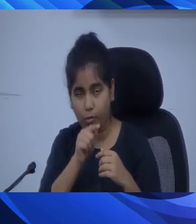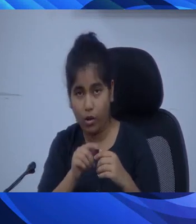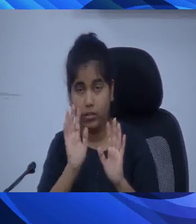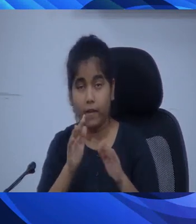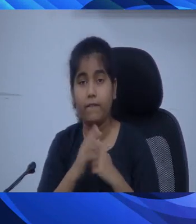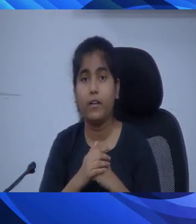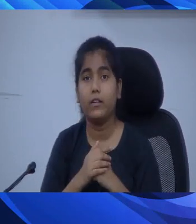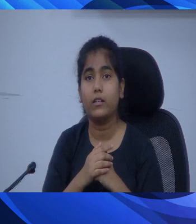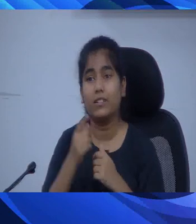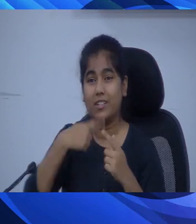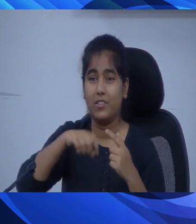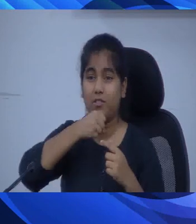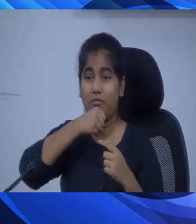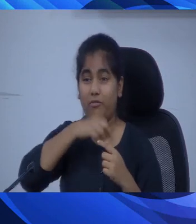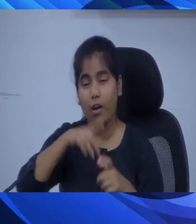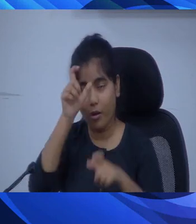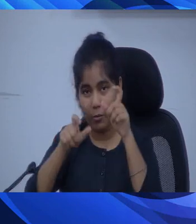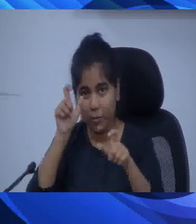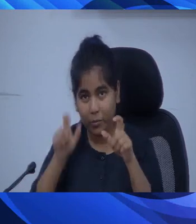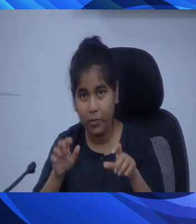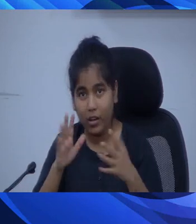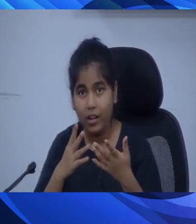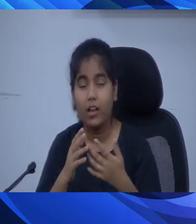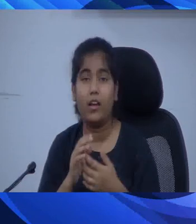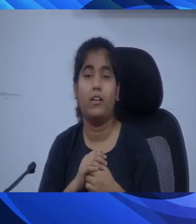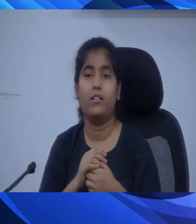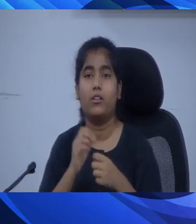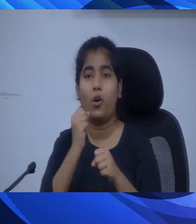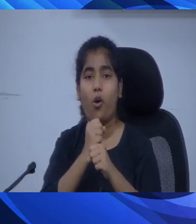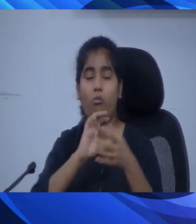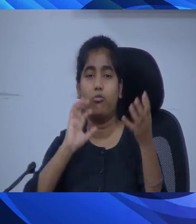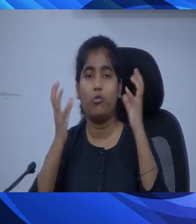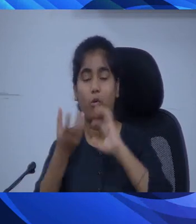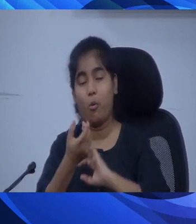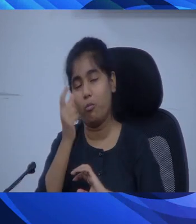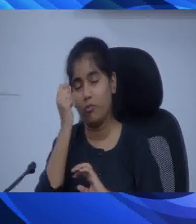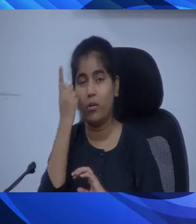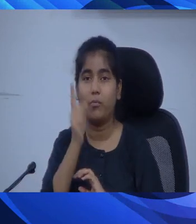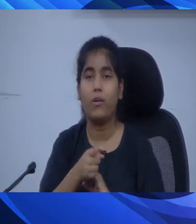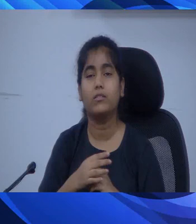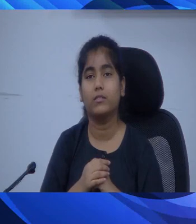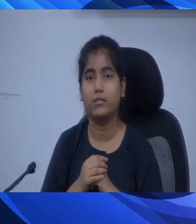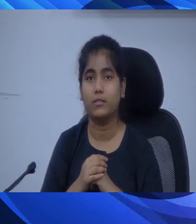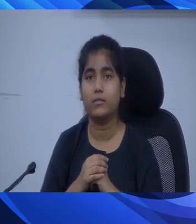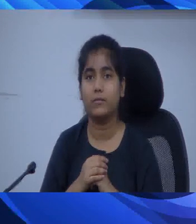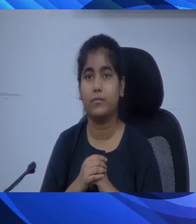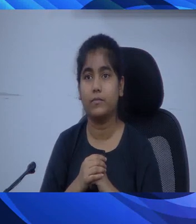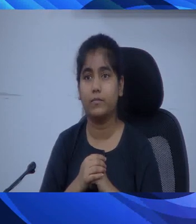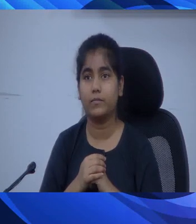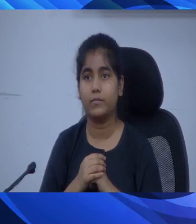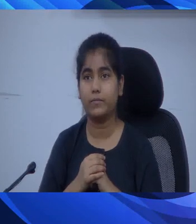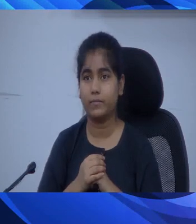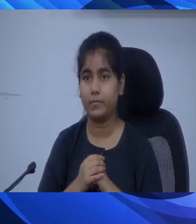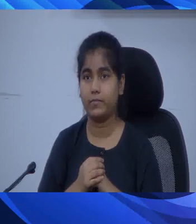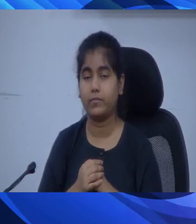हो वहां पर इंडक्शन लूप की रिक्वायरमेंट होती है. ये कुछ पॉइंट्स हैं जो आपको as young citizens of India and who will be the global